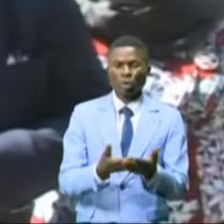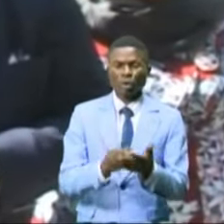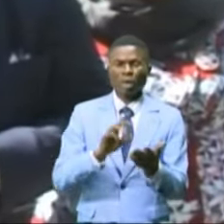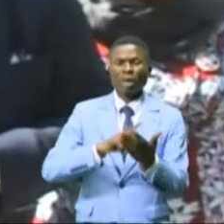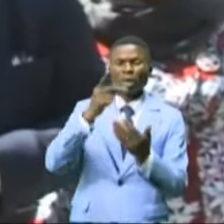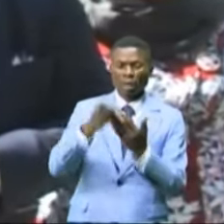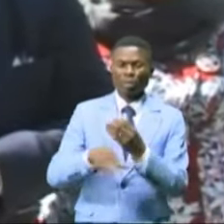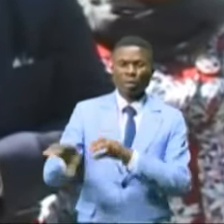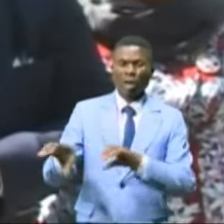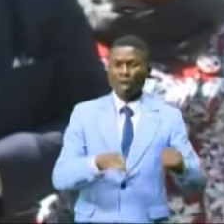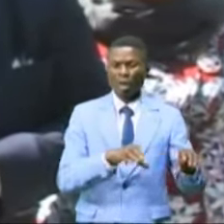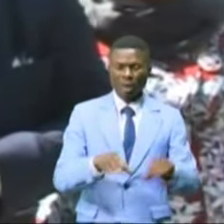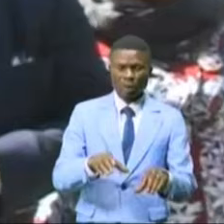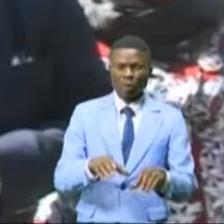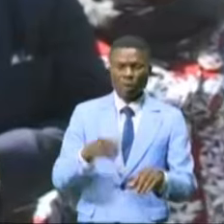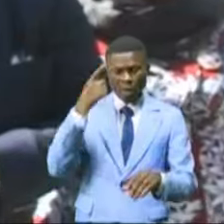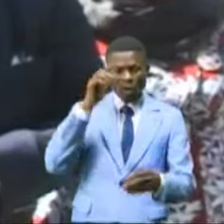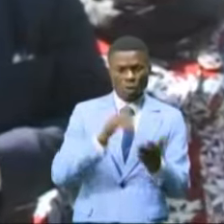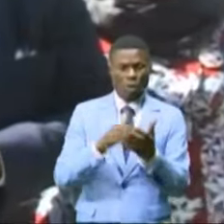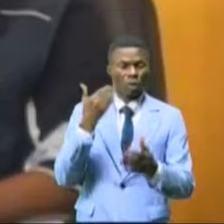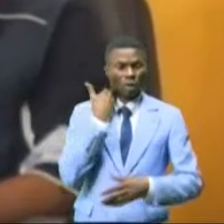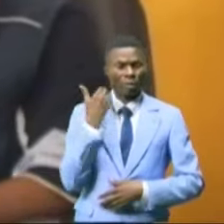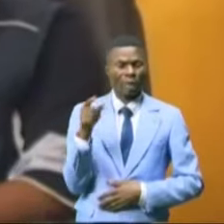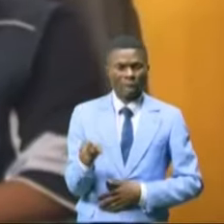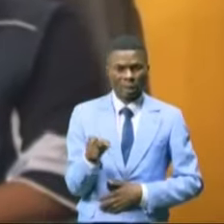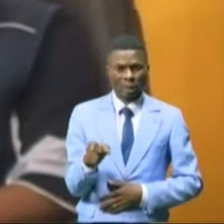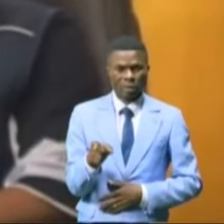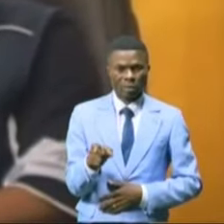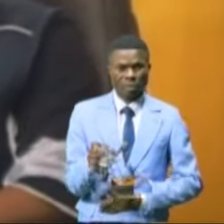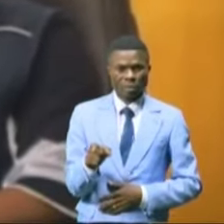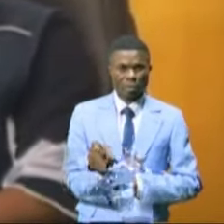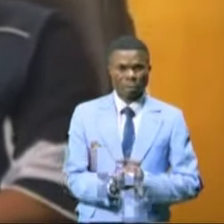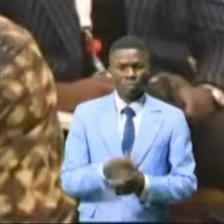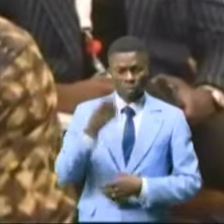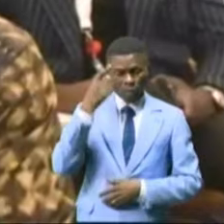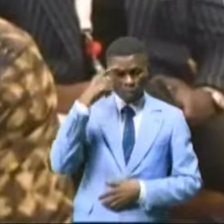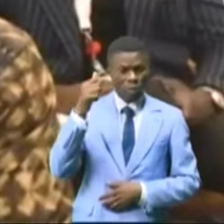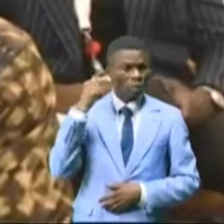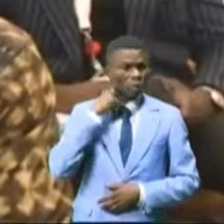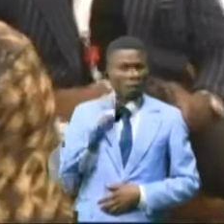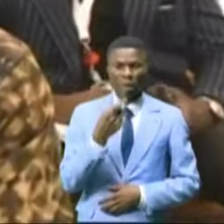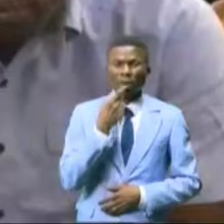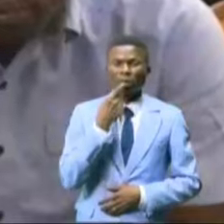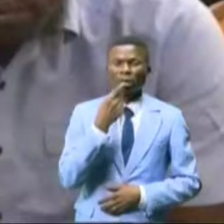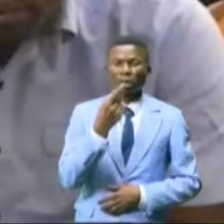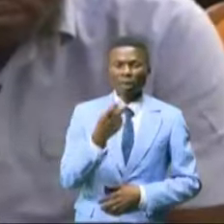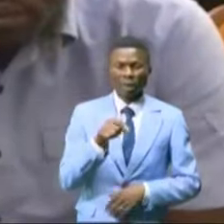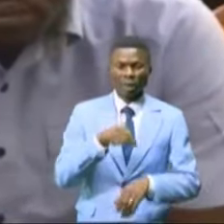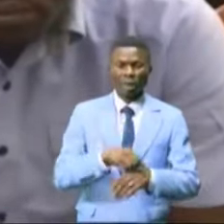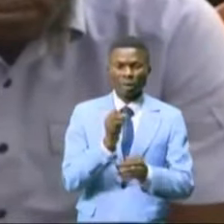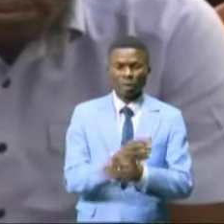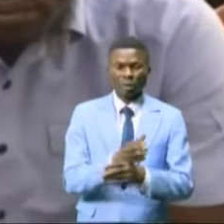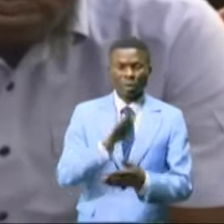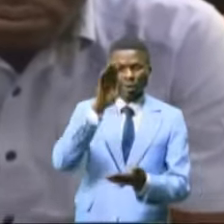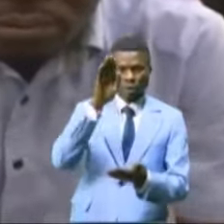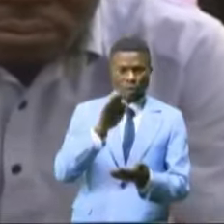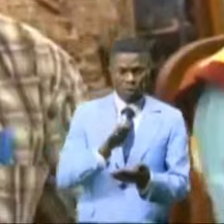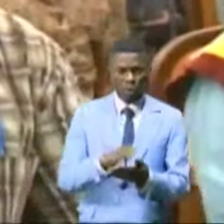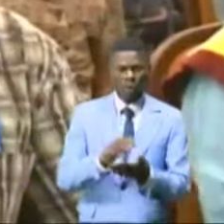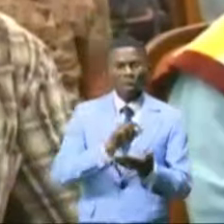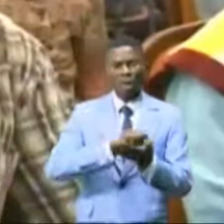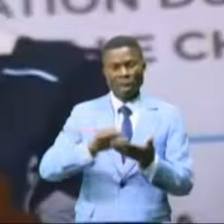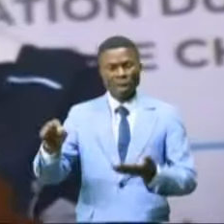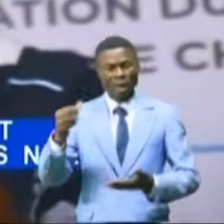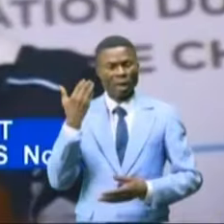plan d'action multisectoriel contre le choléra. Pour le docteur Islam Georges Cadet, il est temps de réduire ou éliminer